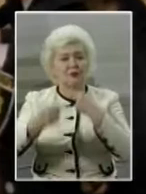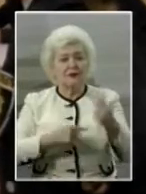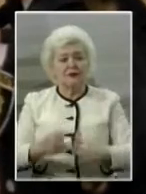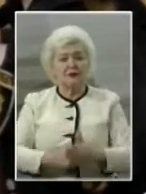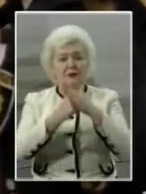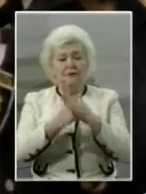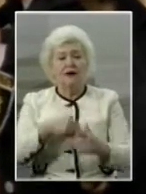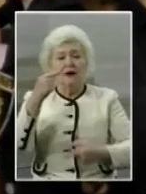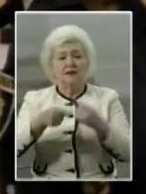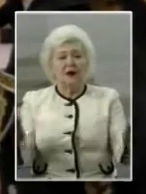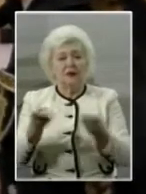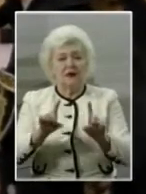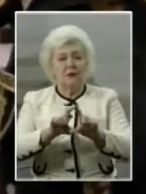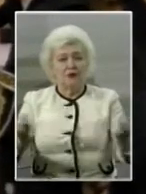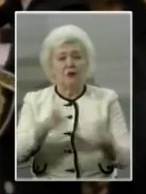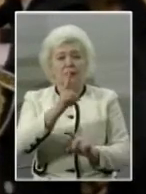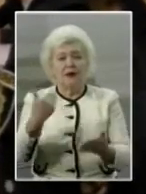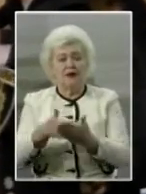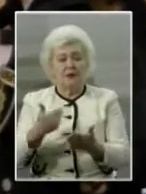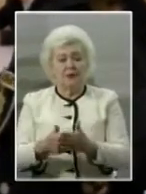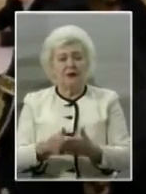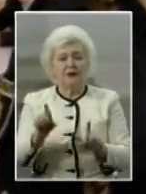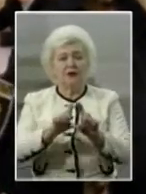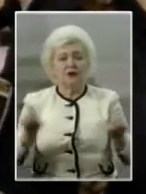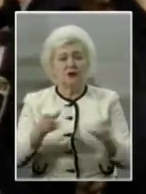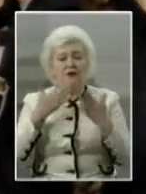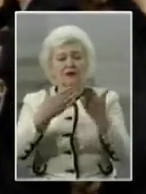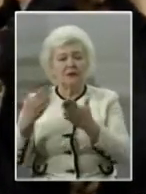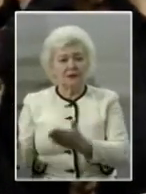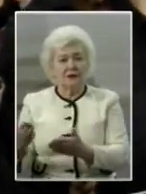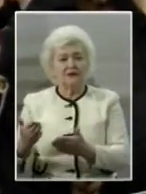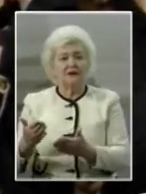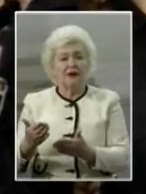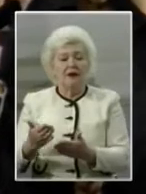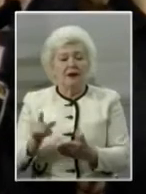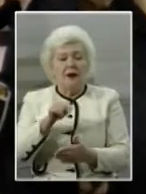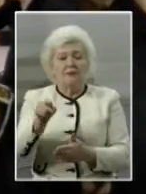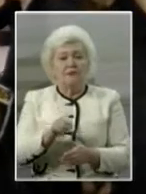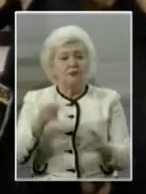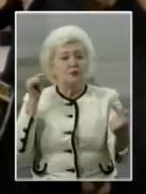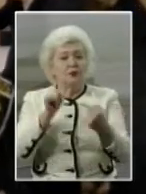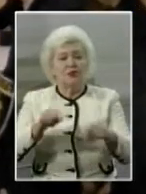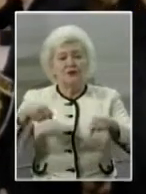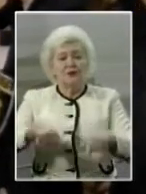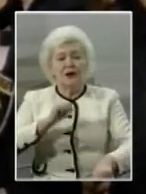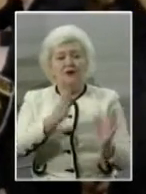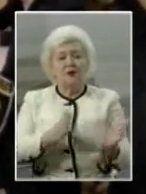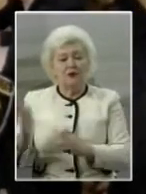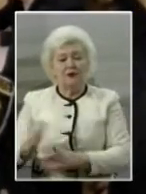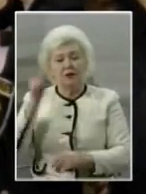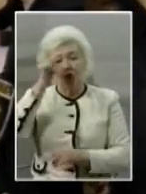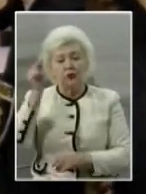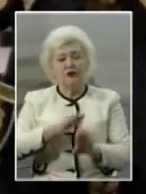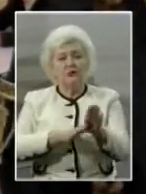Дивлячись від того, за потреби школи, якщо це, наприклад, школа звертається, що протиправна поведінка у учнів їх